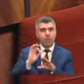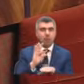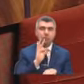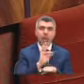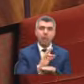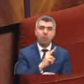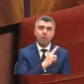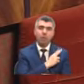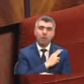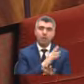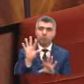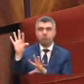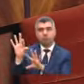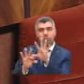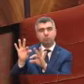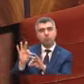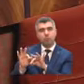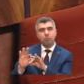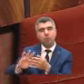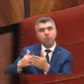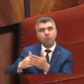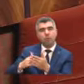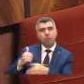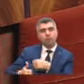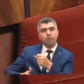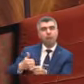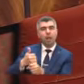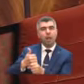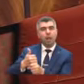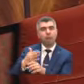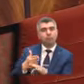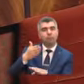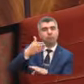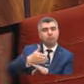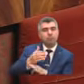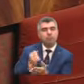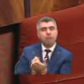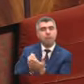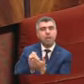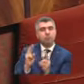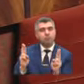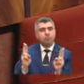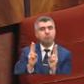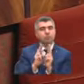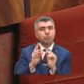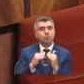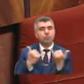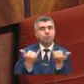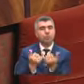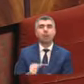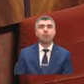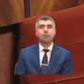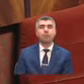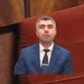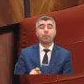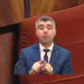بمؤطرين يتم اختيارهم في بداية كل موسم دراسي حسب الاستحقاق عن طريق تنظيم مقابلات انتقائية،